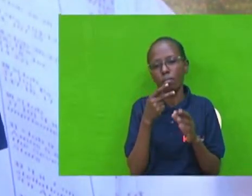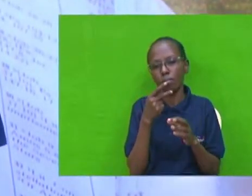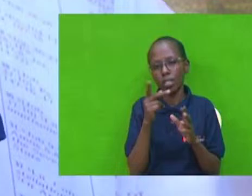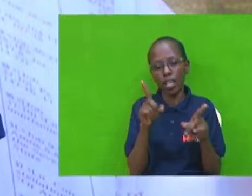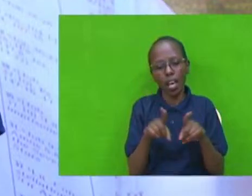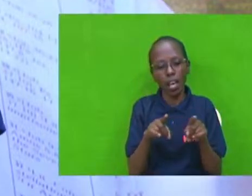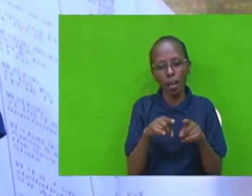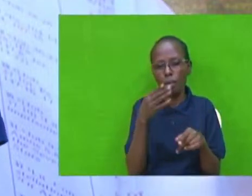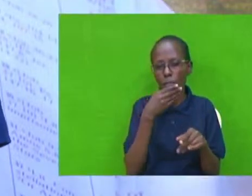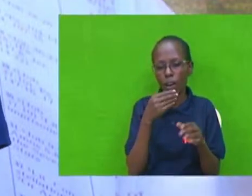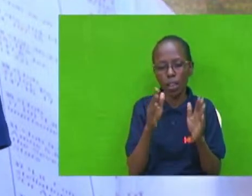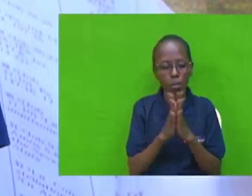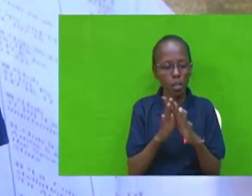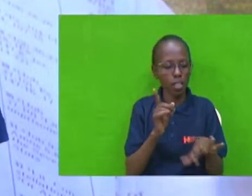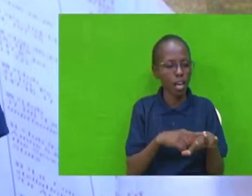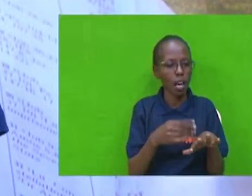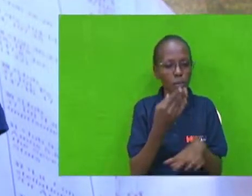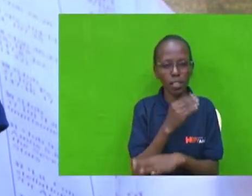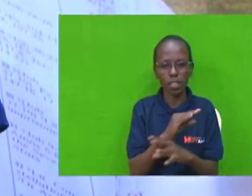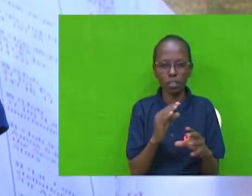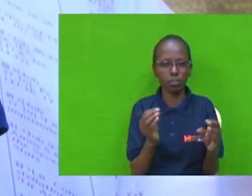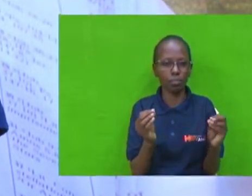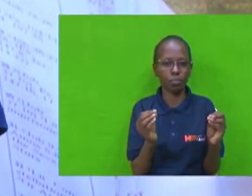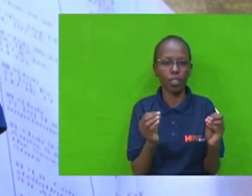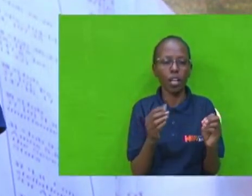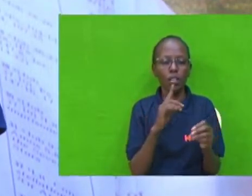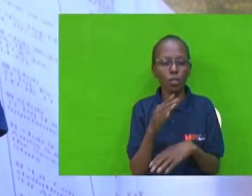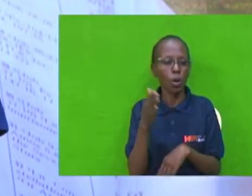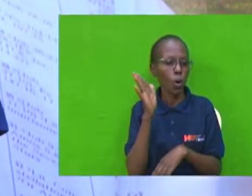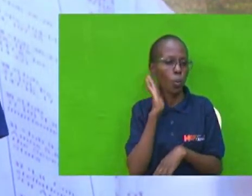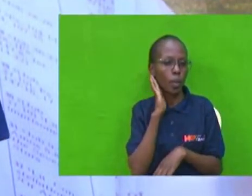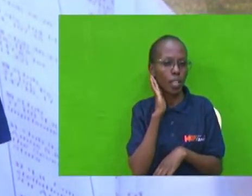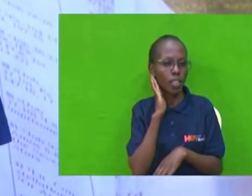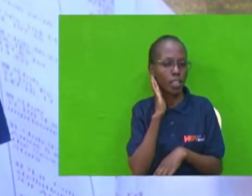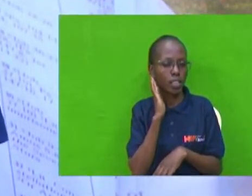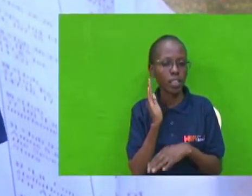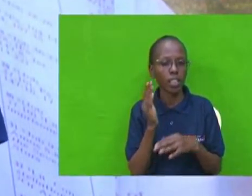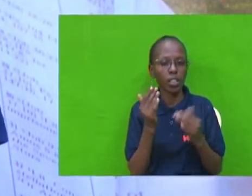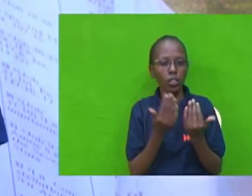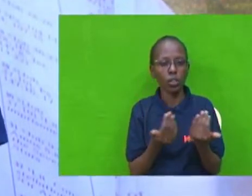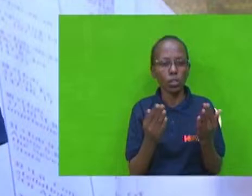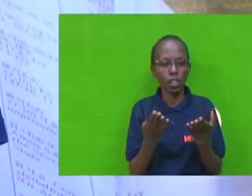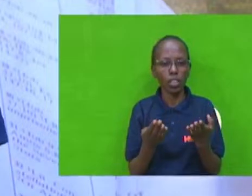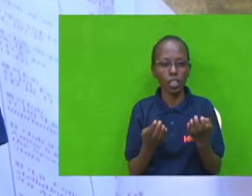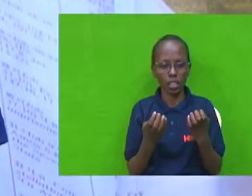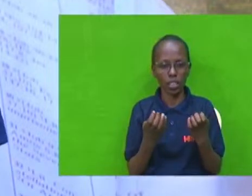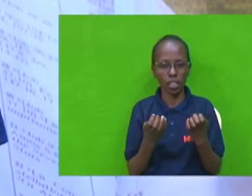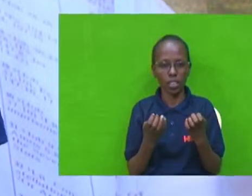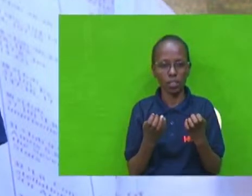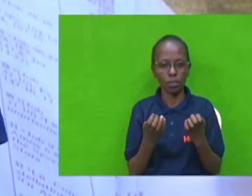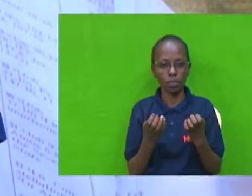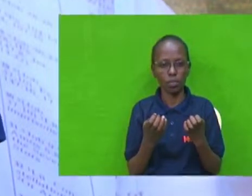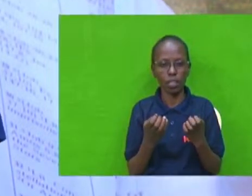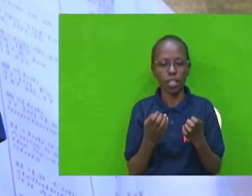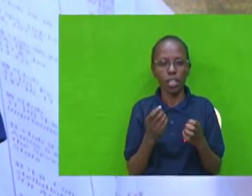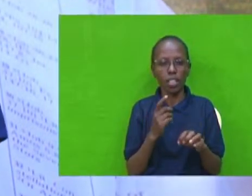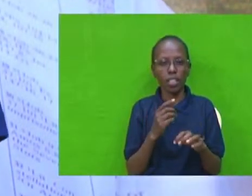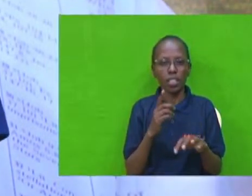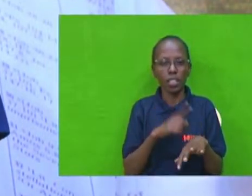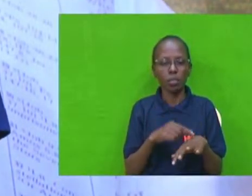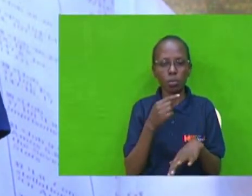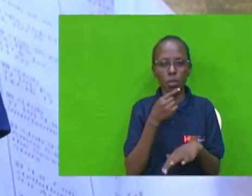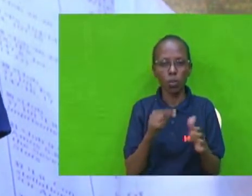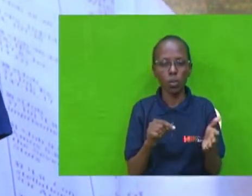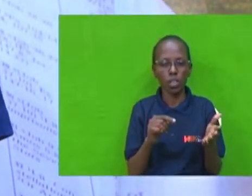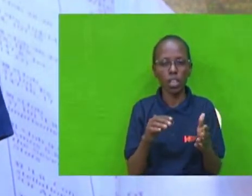chakula. Akila. Kwa hiyo utiifu inafaa watoto wajifunze kwako. Ndio maana kusoma Mwanzo 18:18 Bibilia inasema Ibrahimu